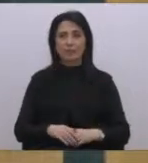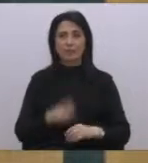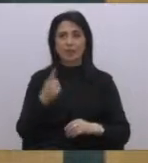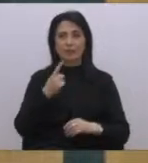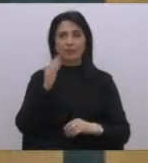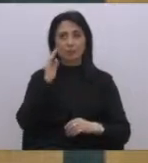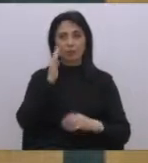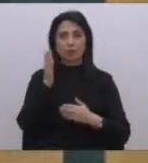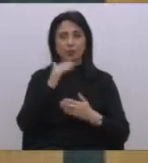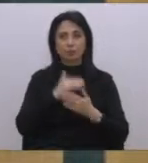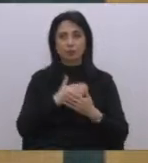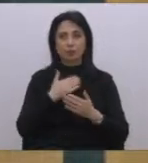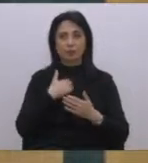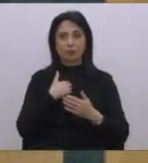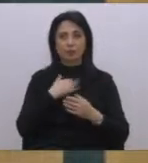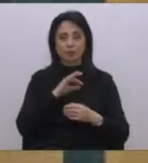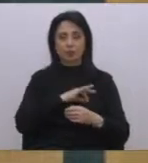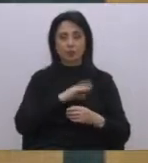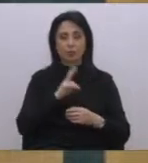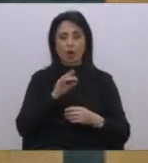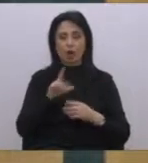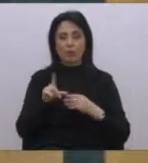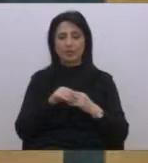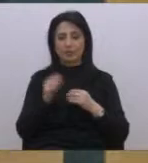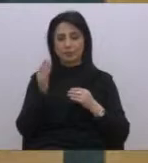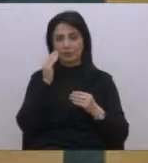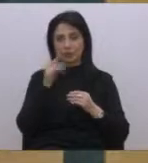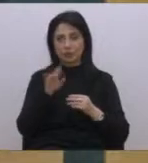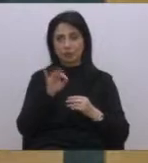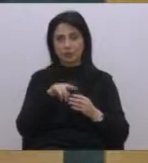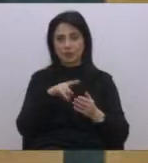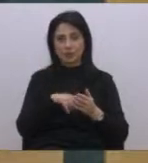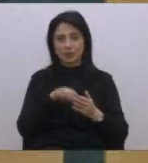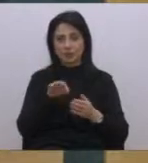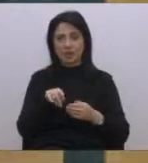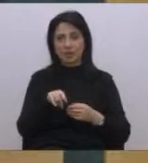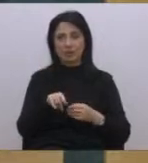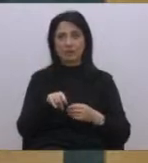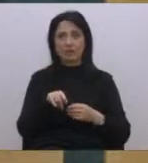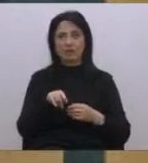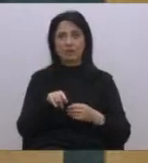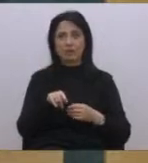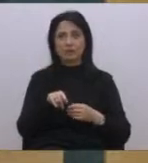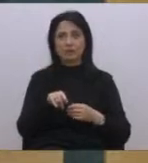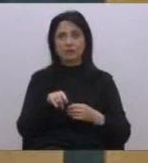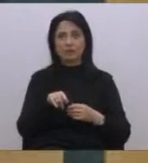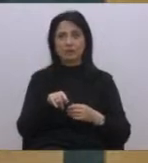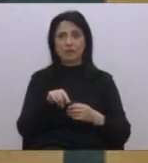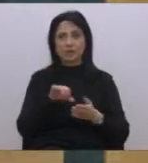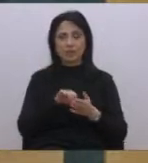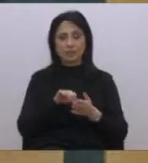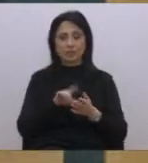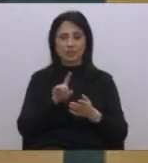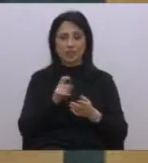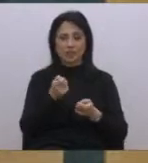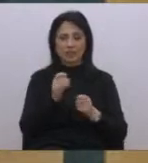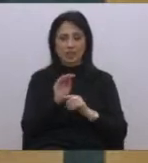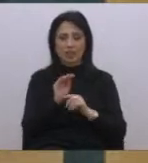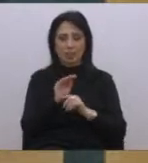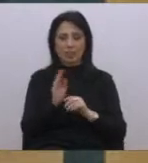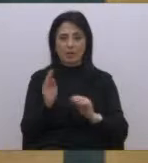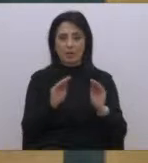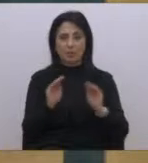Პირველი მოსმენის შემდეგ ჩვენ იურიდიულ კომიტეტთან ერთად ვიმიჯნეთ აღნიშნულ საკითხთან დაკავშირებით წარმოდგენილია გარკვეული დამატებები